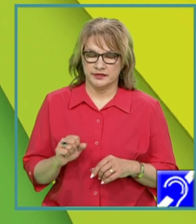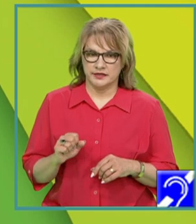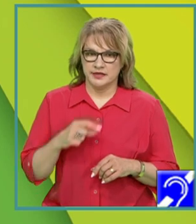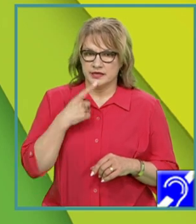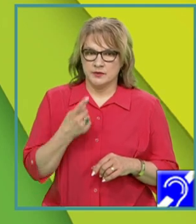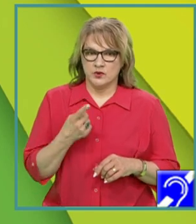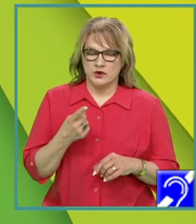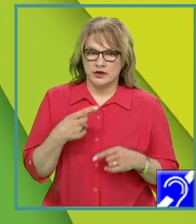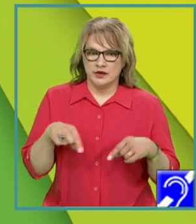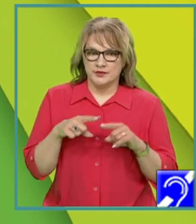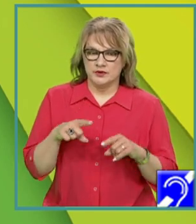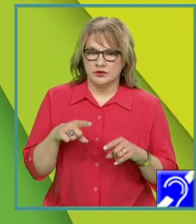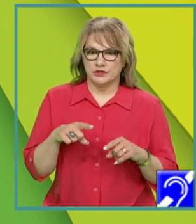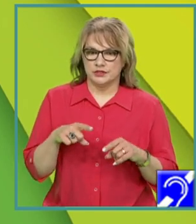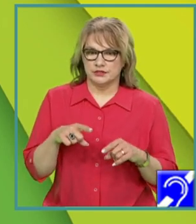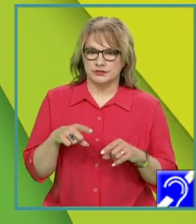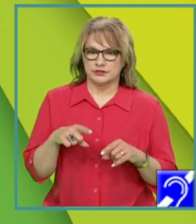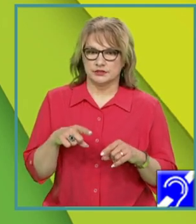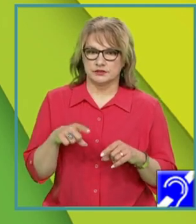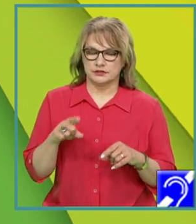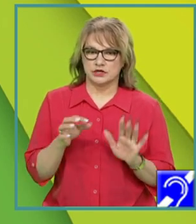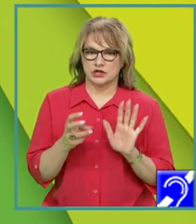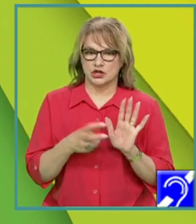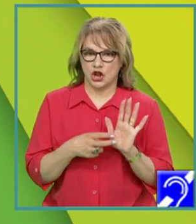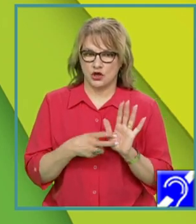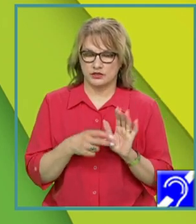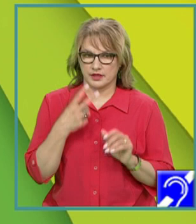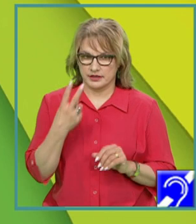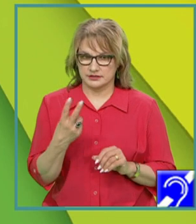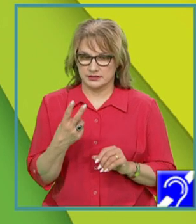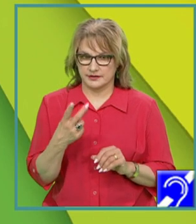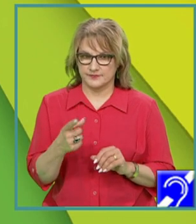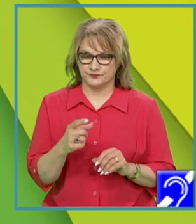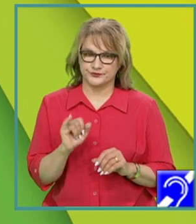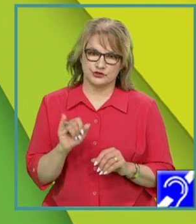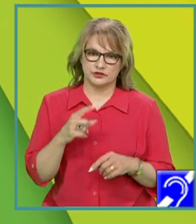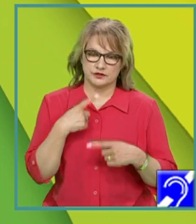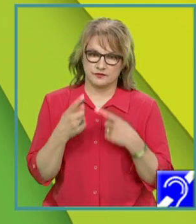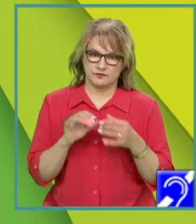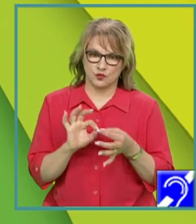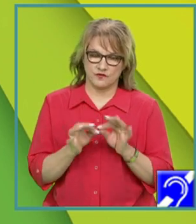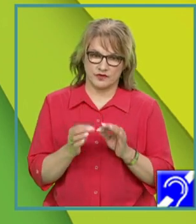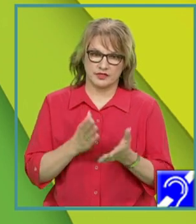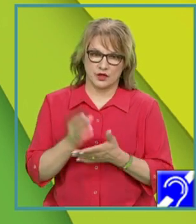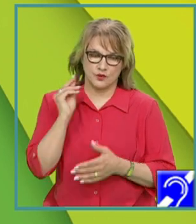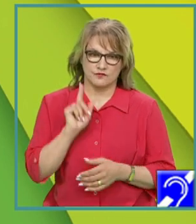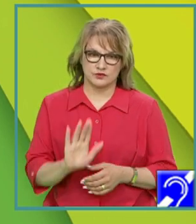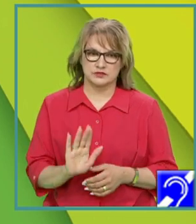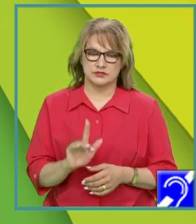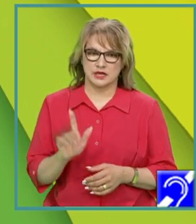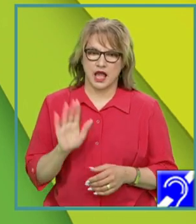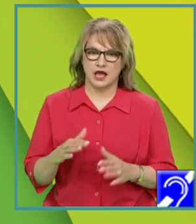spunem noi în o notațiile și în vocabularul uzual Acum are